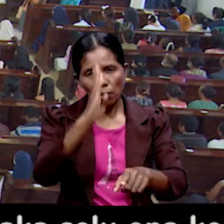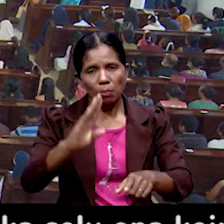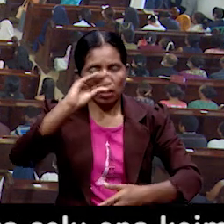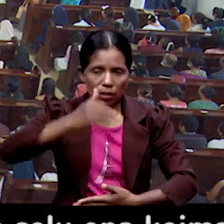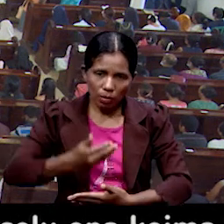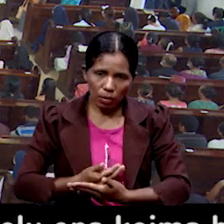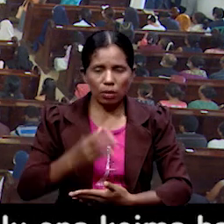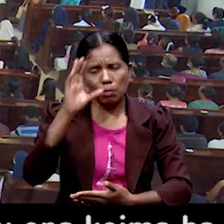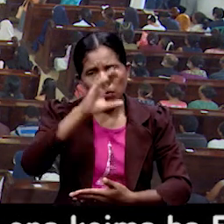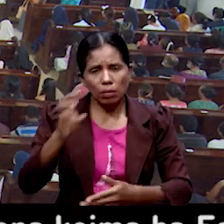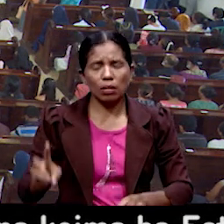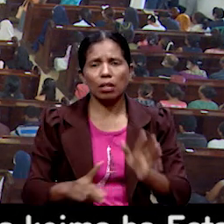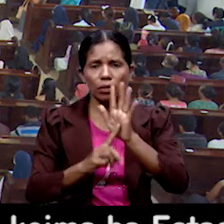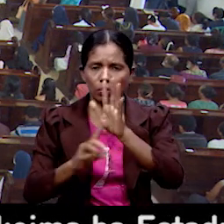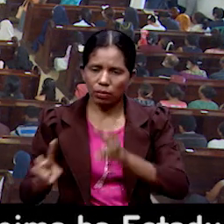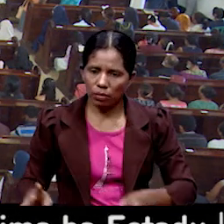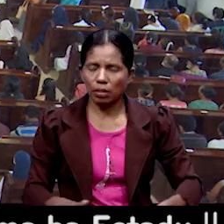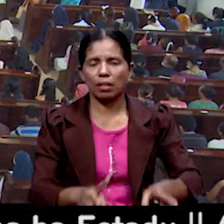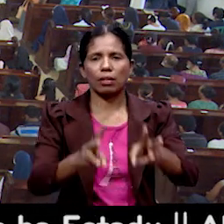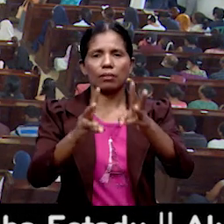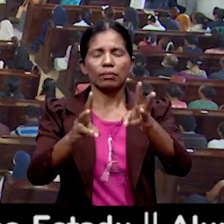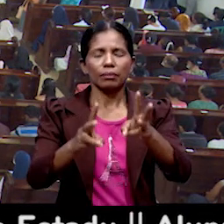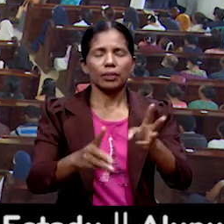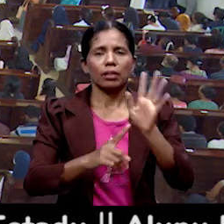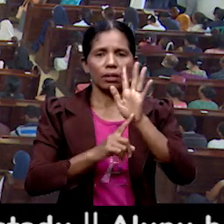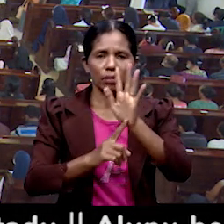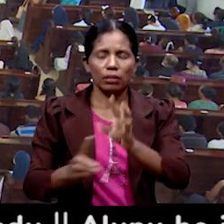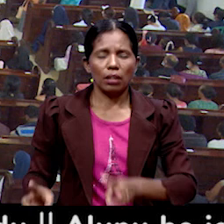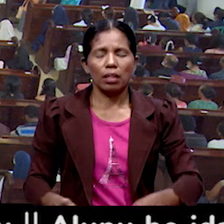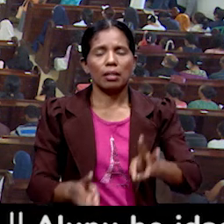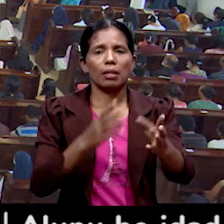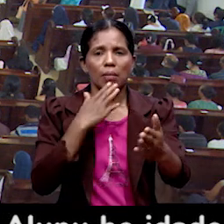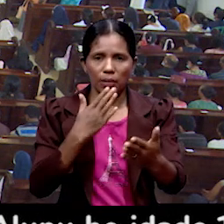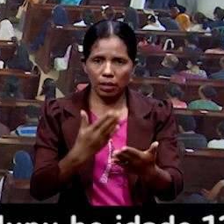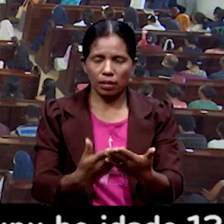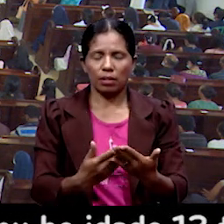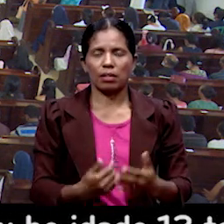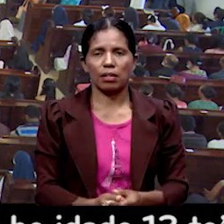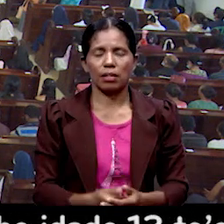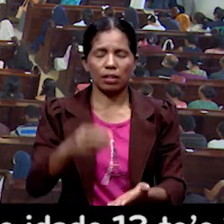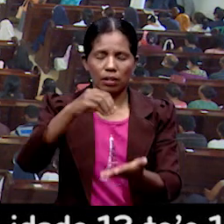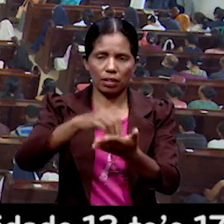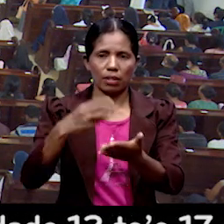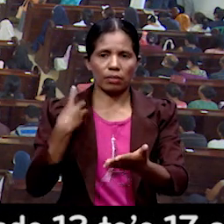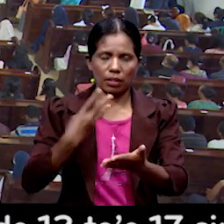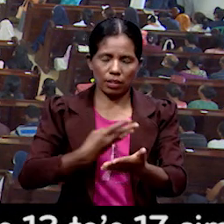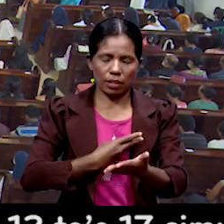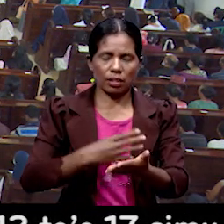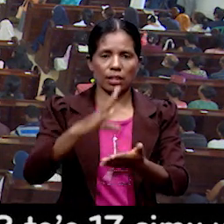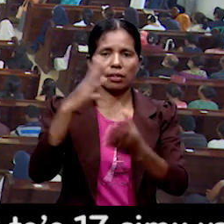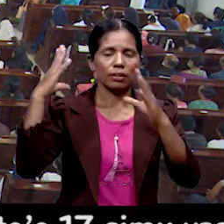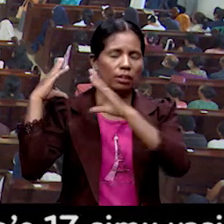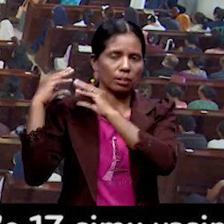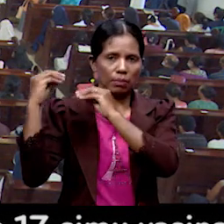hatudo dalang nebe dalang santidade ninian tau ita esperança ia Cristo hanessa